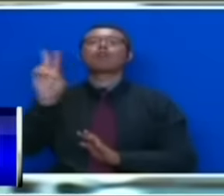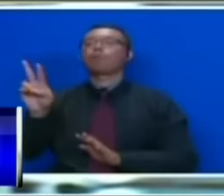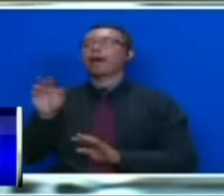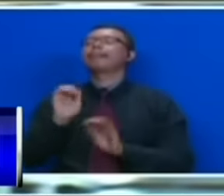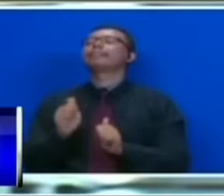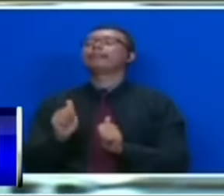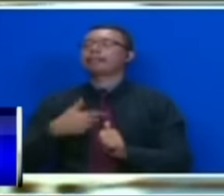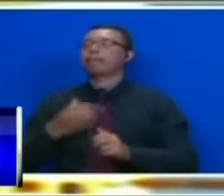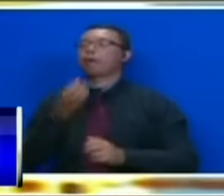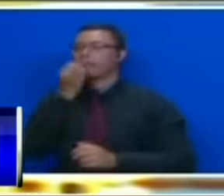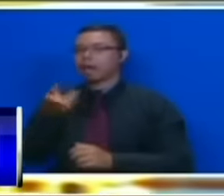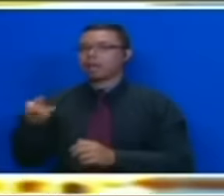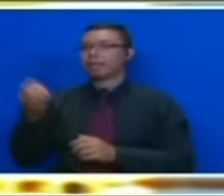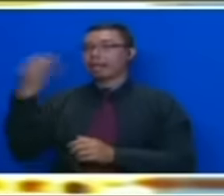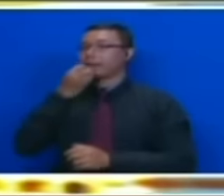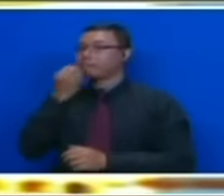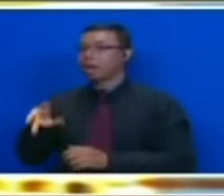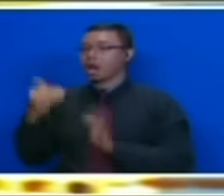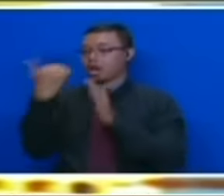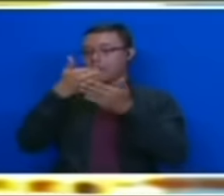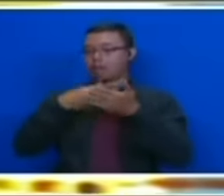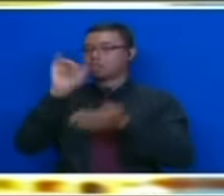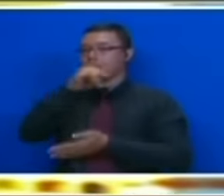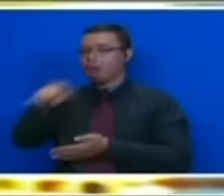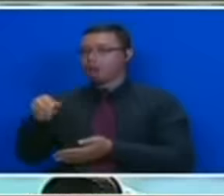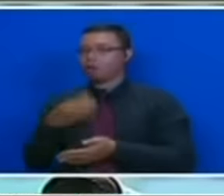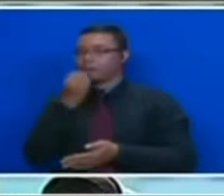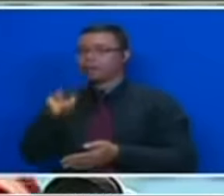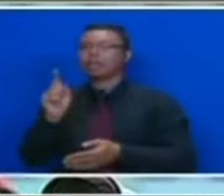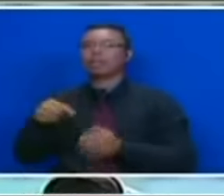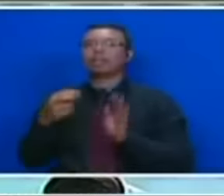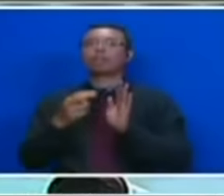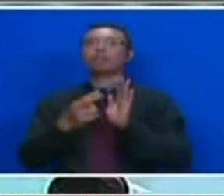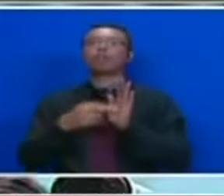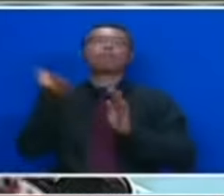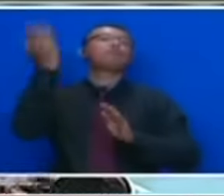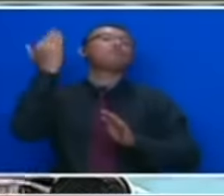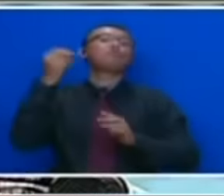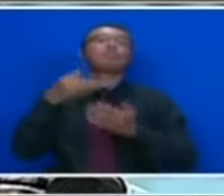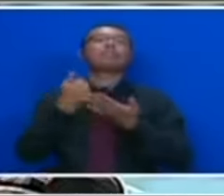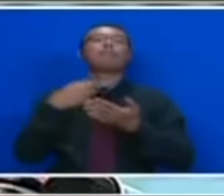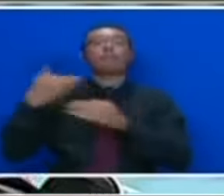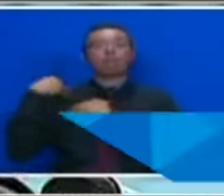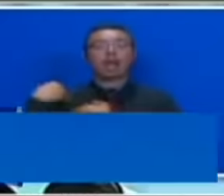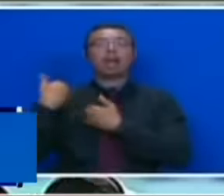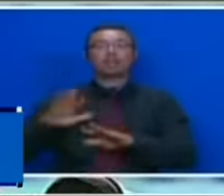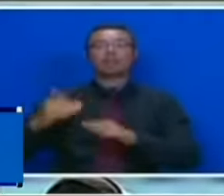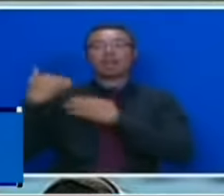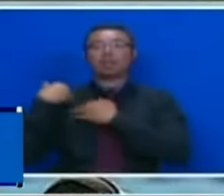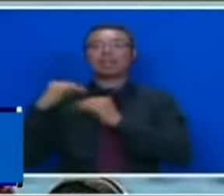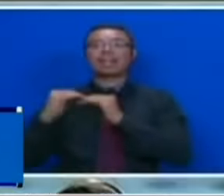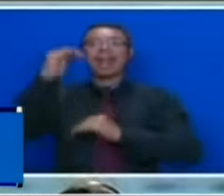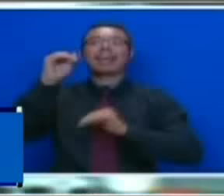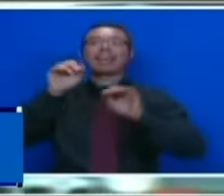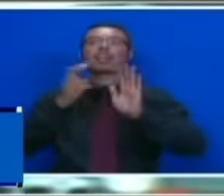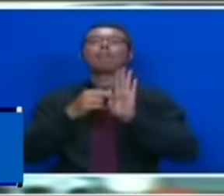ini. Tapi karena beliau mengatakan data yang keliru, saya koreksi bahwa itu angka sebelum saya bertugas. Sesudah saya bertugas meningkat menjadi